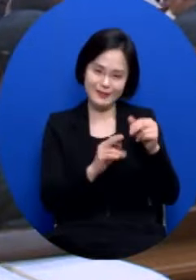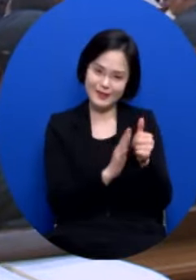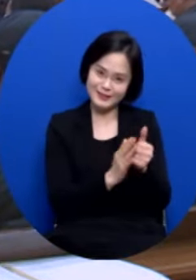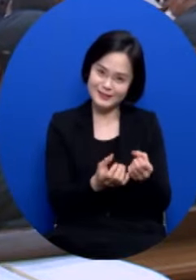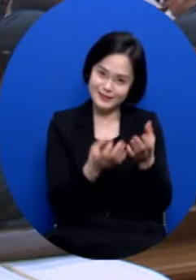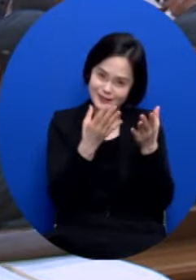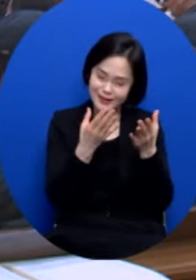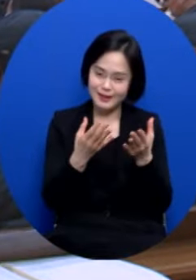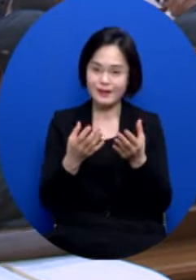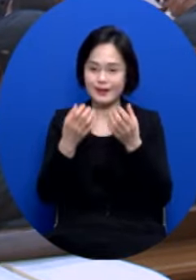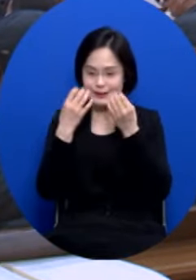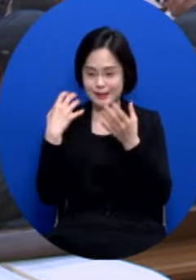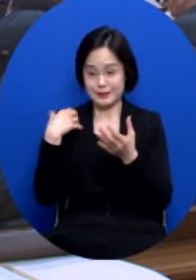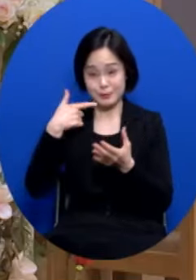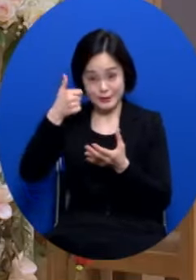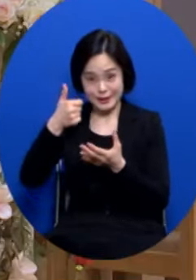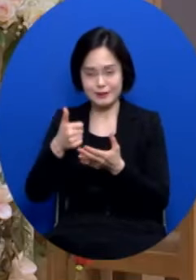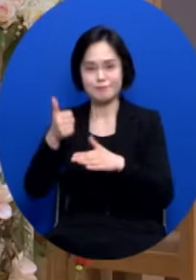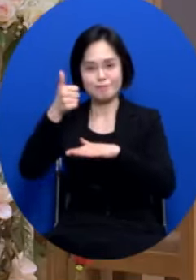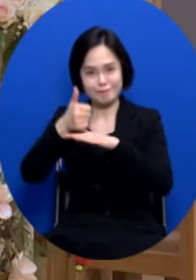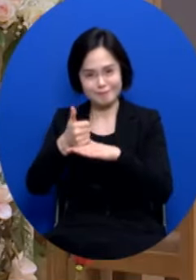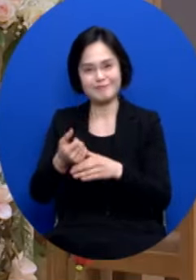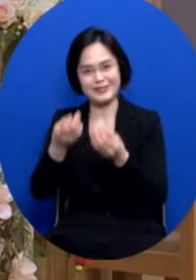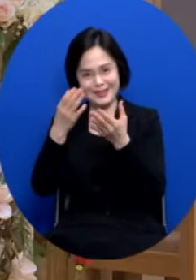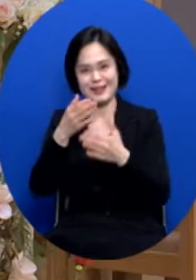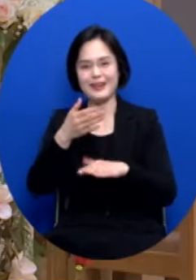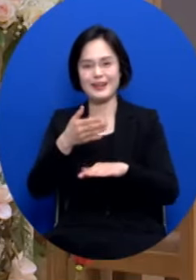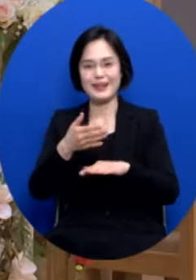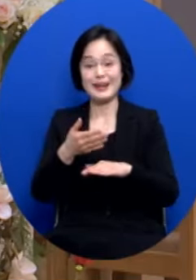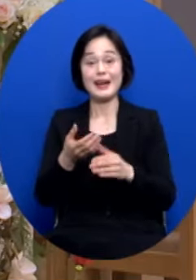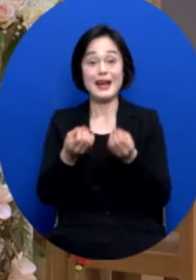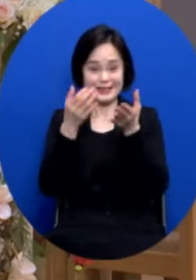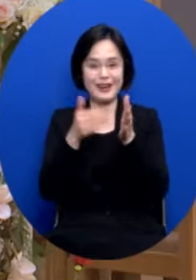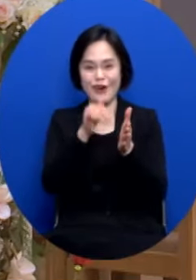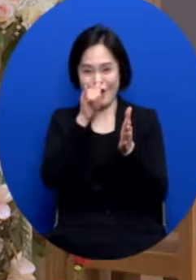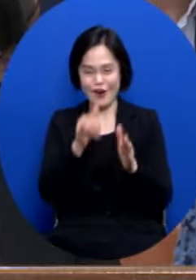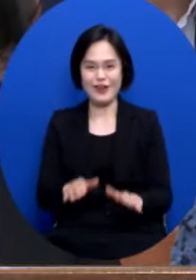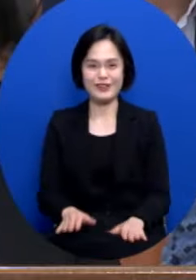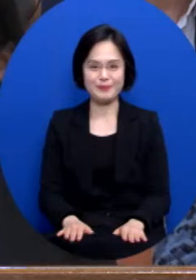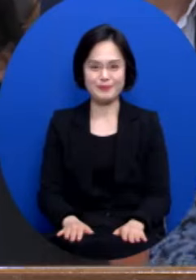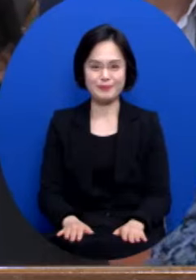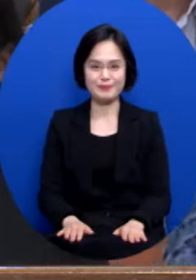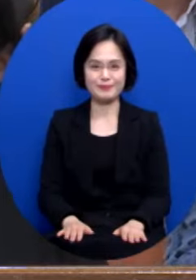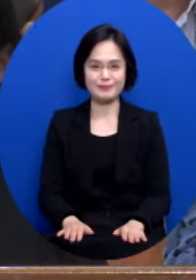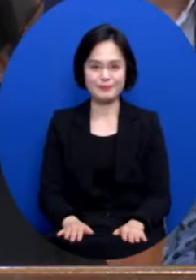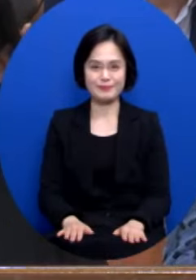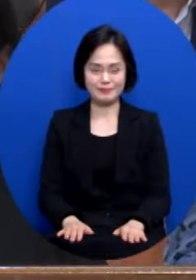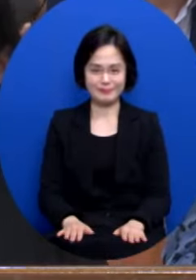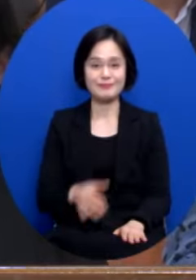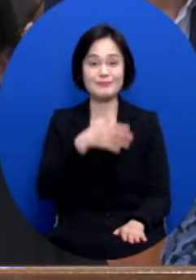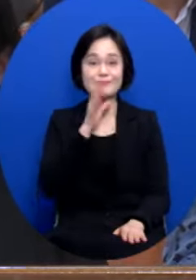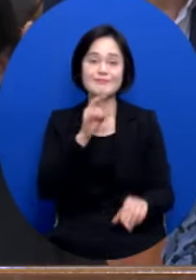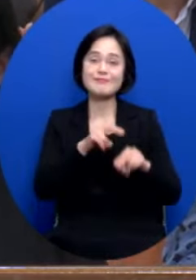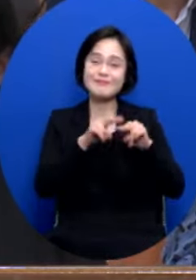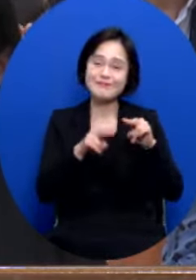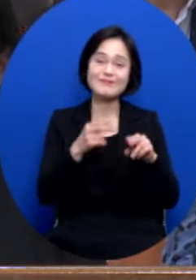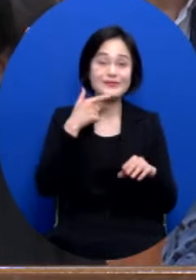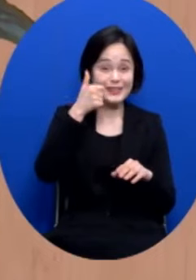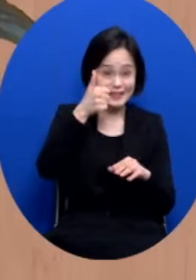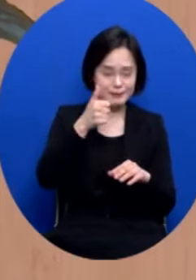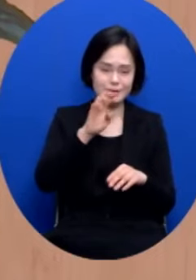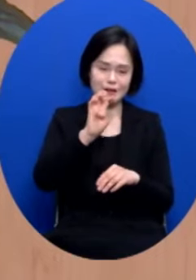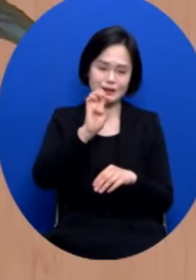가졌습니다 원로 목사로 추대된 최준현 목사는 오늘은 42년 목회 여정을 마무리하는 날이라며 창원